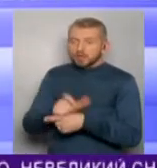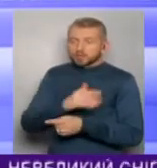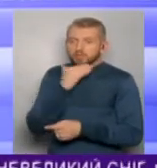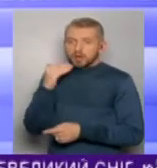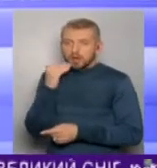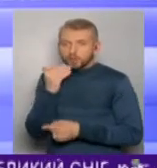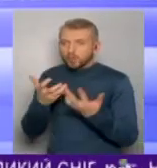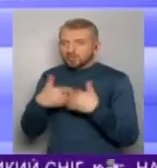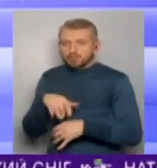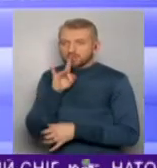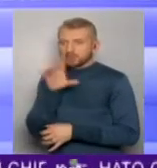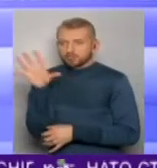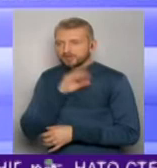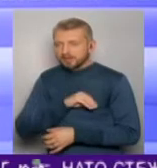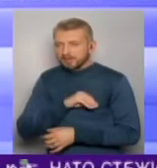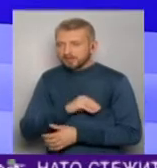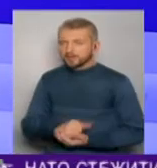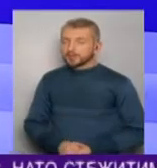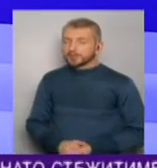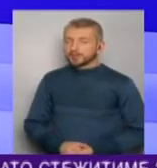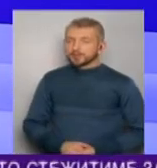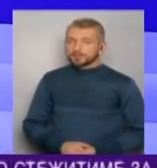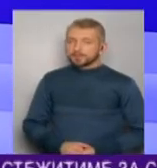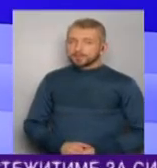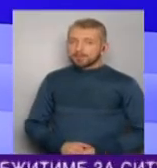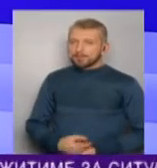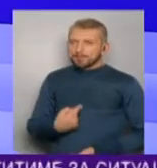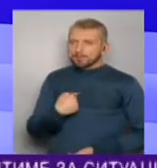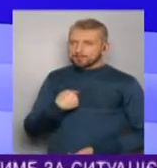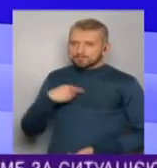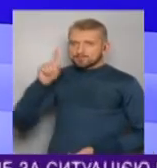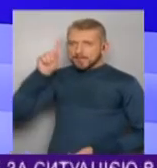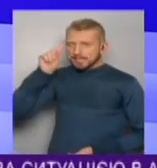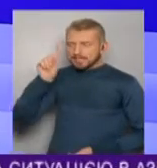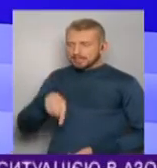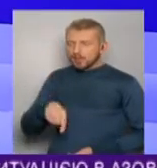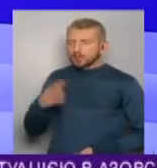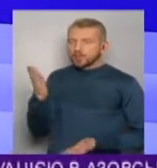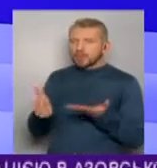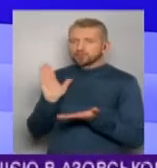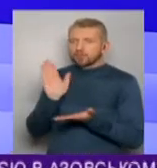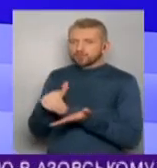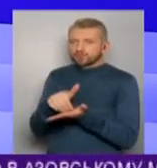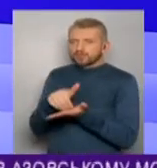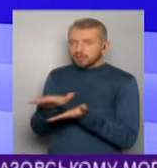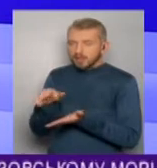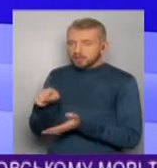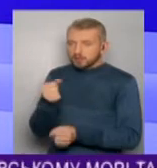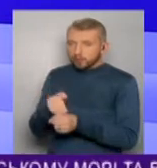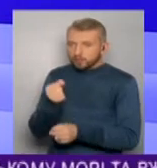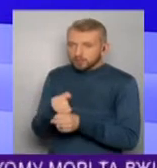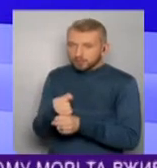буде техніка справлятися, яка задіяна вже. Я навіть знаю, що якщо відмовлятимуться це робити,